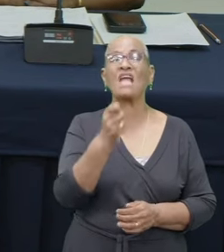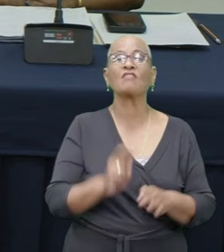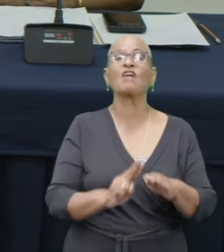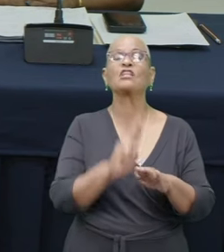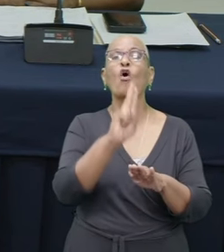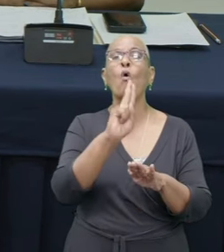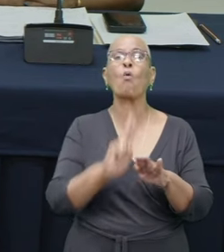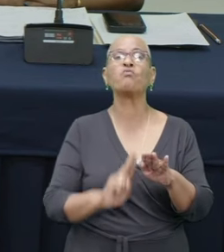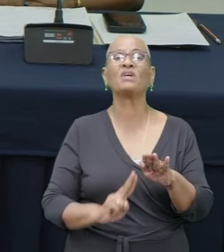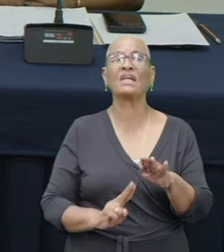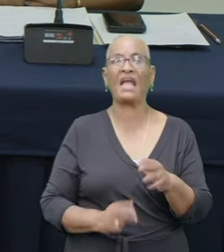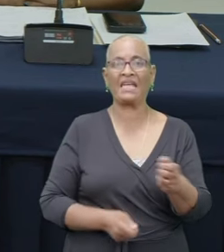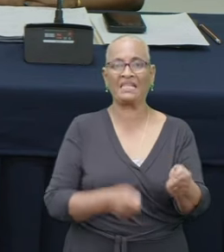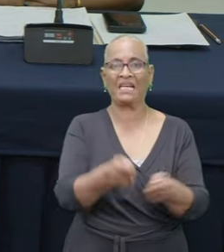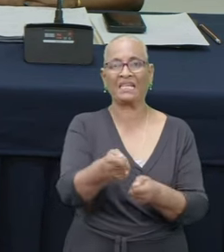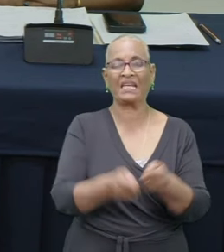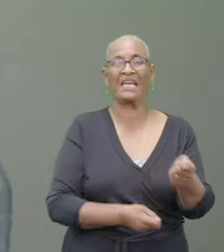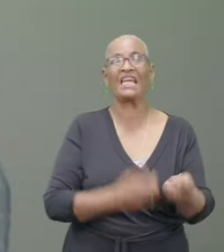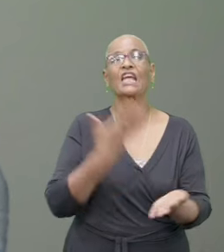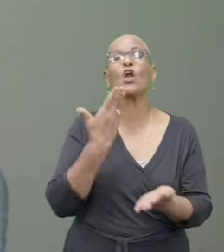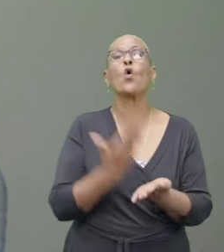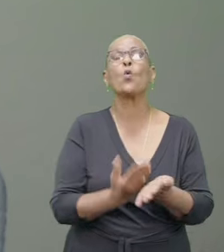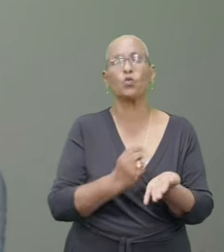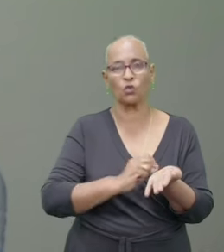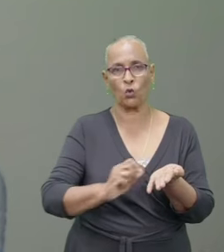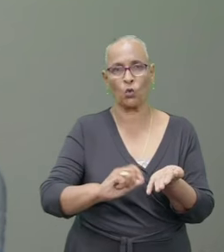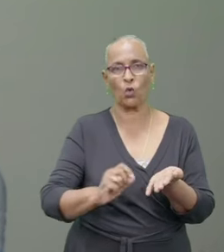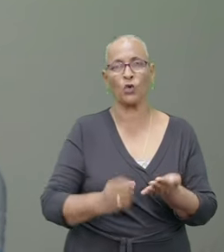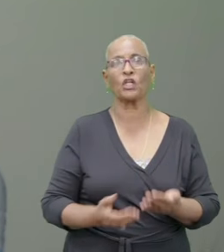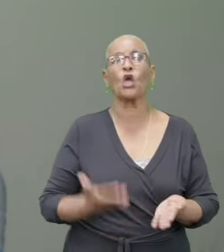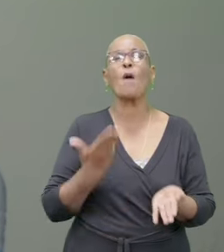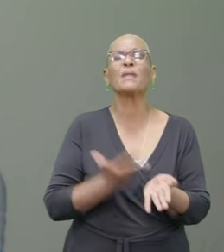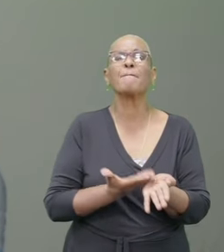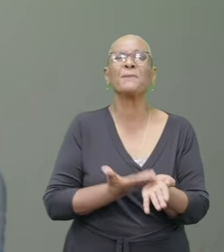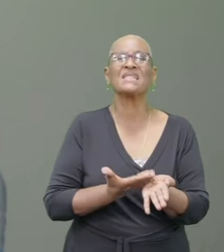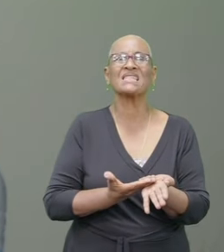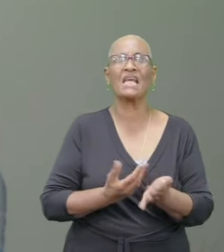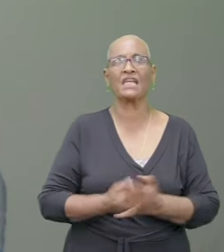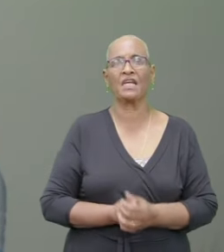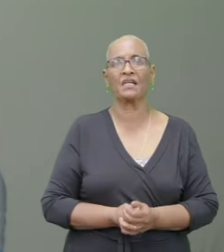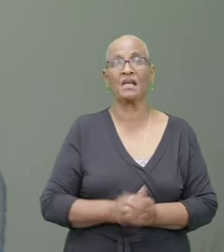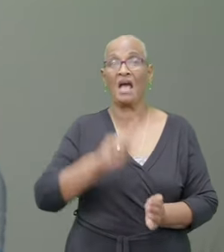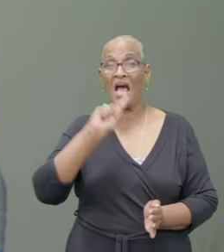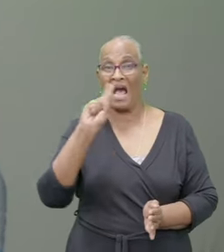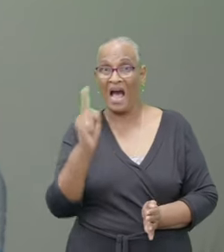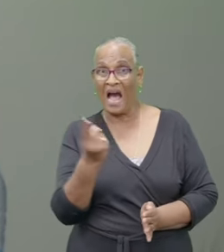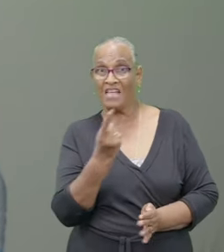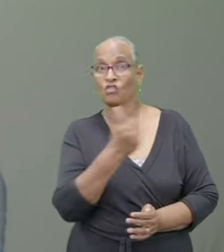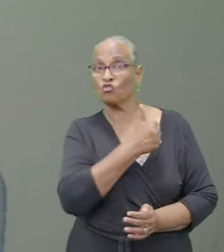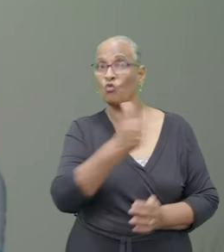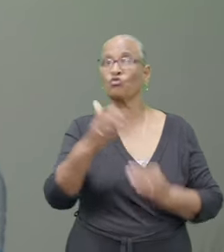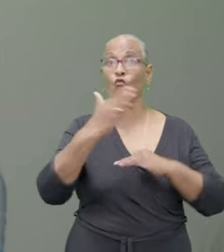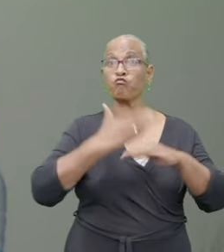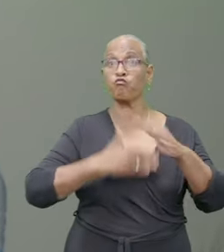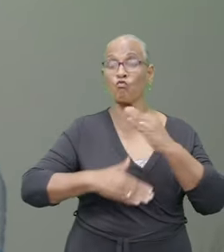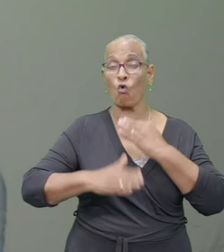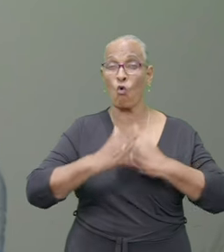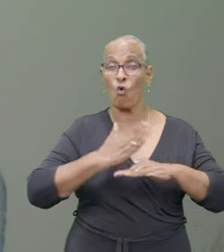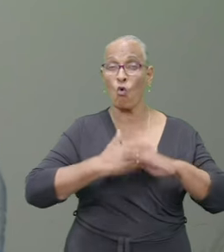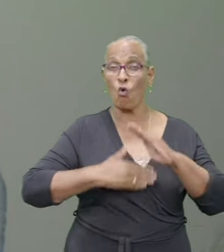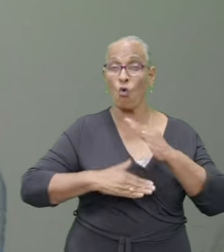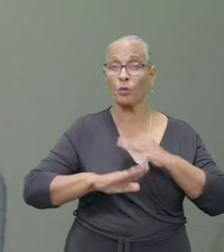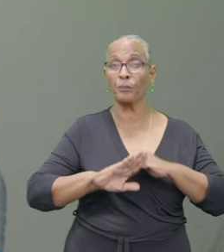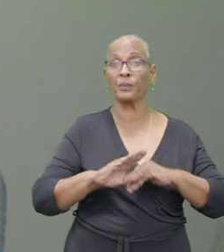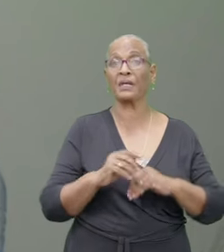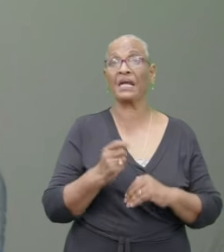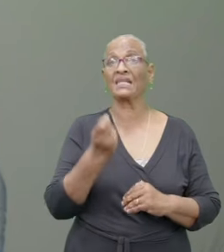Dat is vandaag goedgekeurd. Er komt daaruit een beschikking. En alles wordt eerst goed voorbereid. Maar de ingangsdatum is